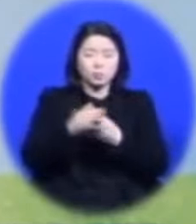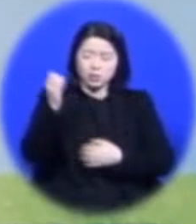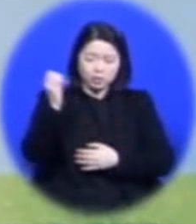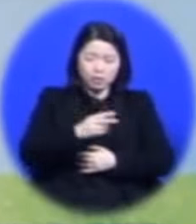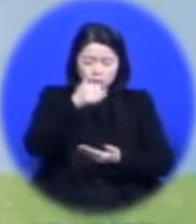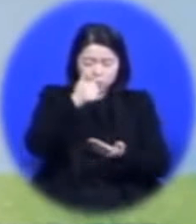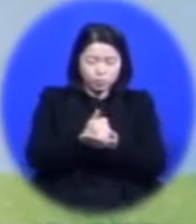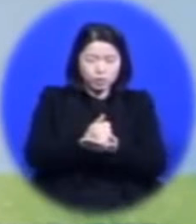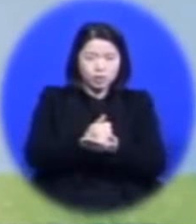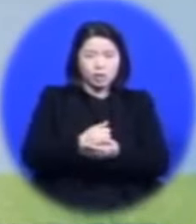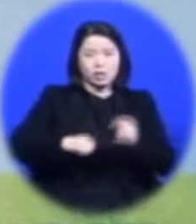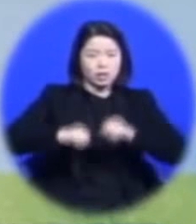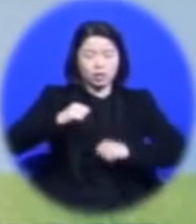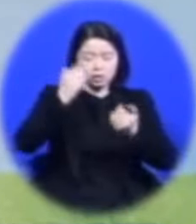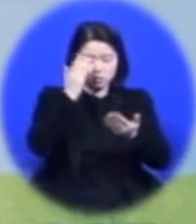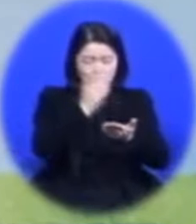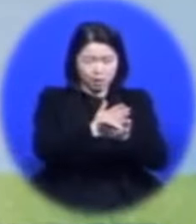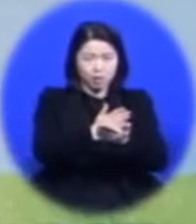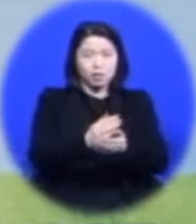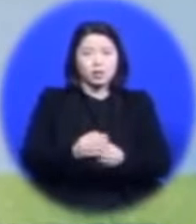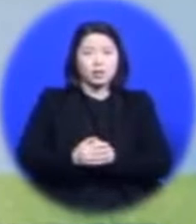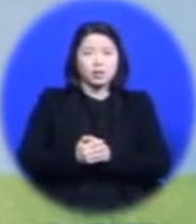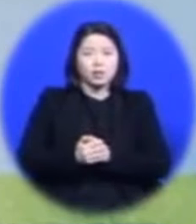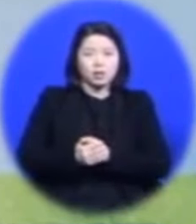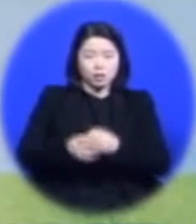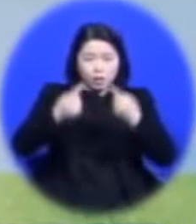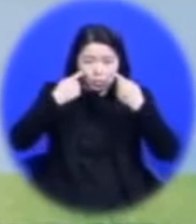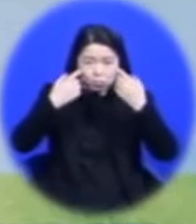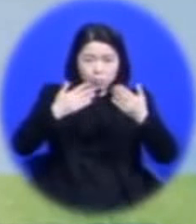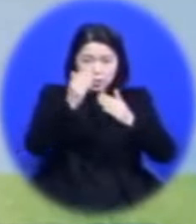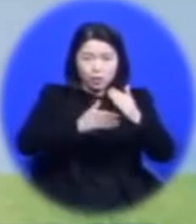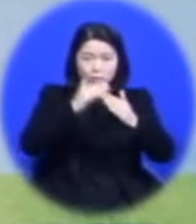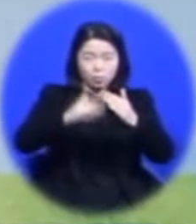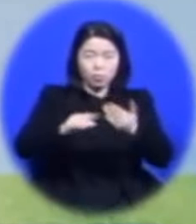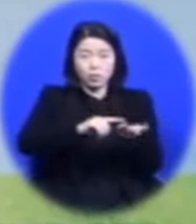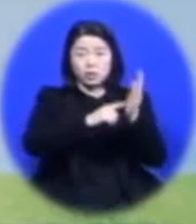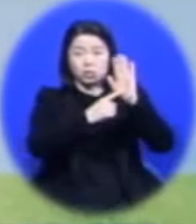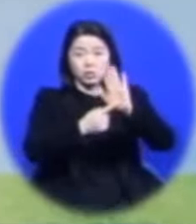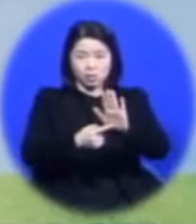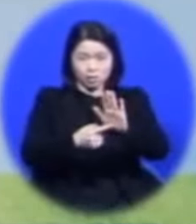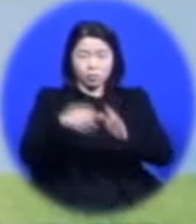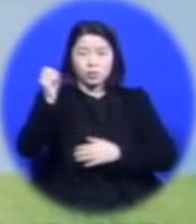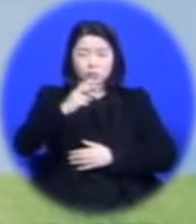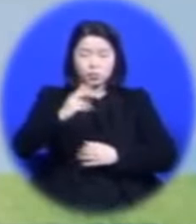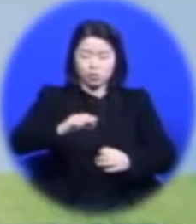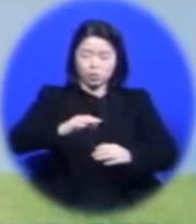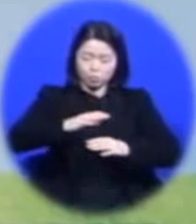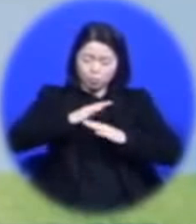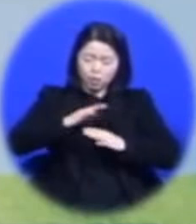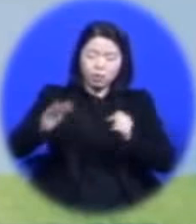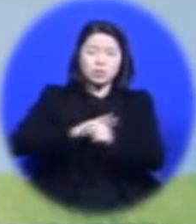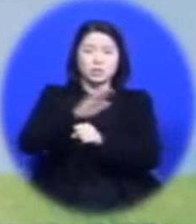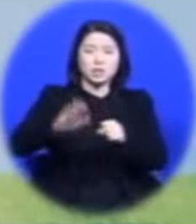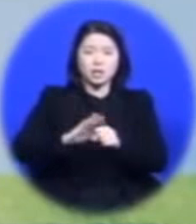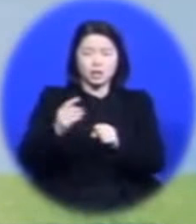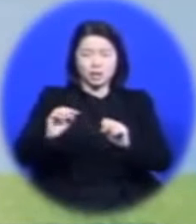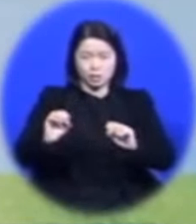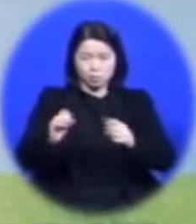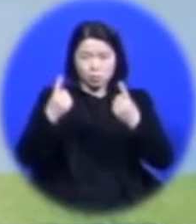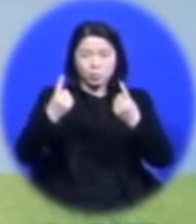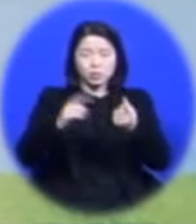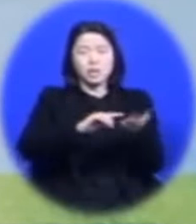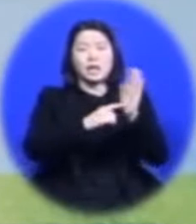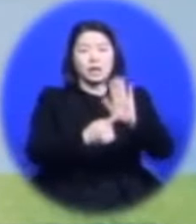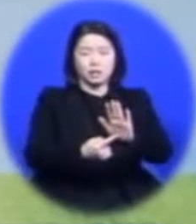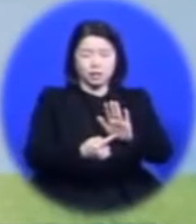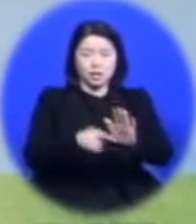범하지 마라 분명한 공의가 드러나고 또 놀라운 사랑이 함께 나타났어